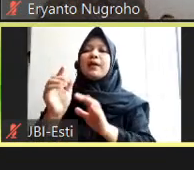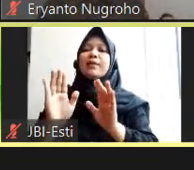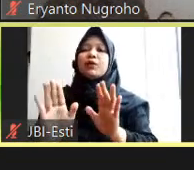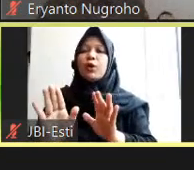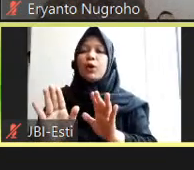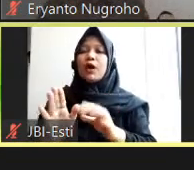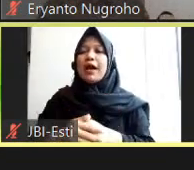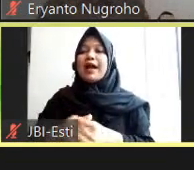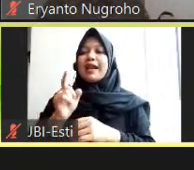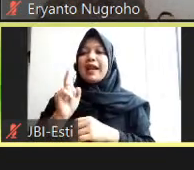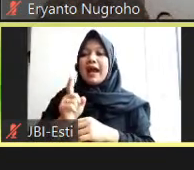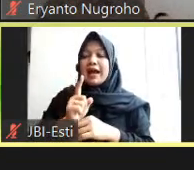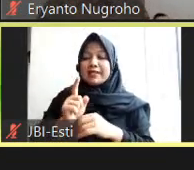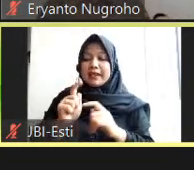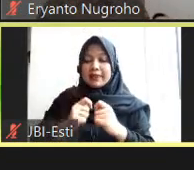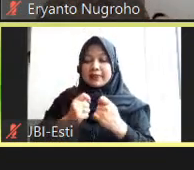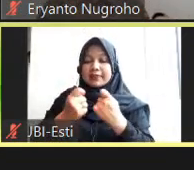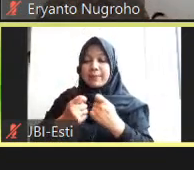Para medis jalanan itu